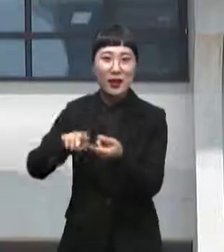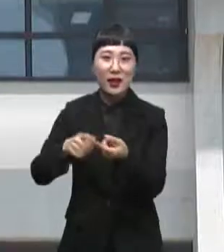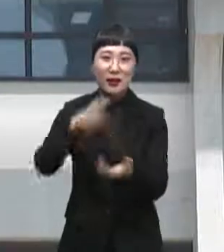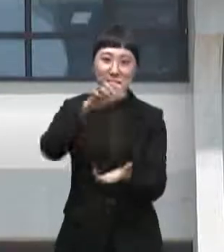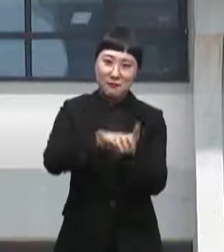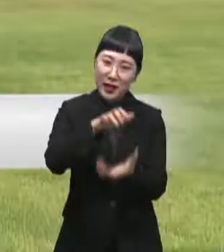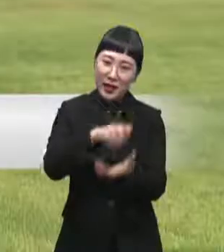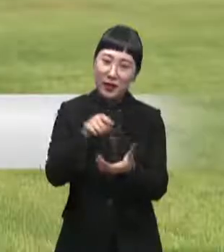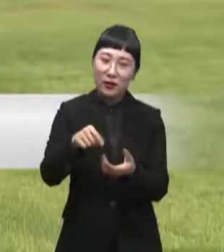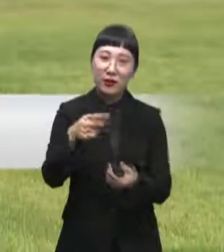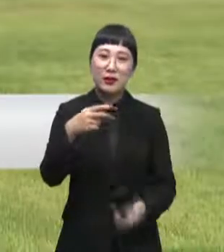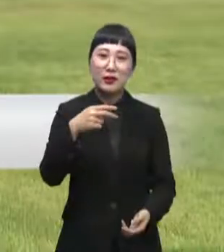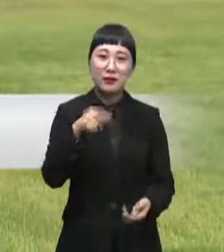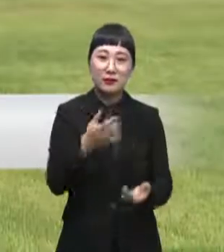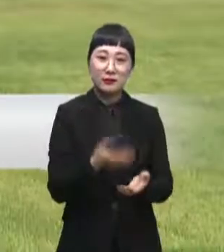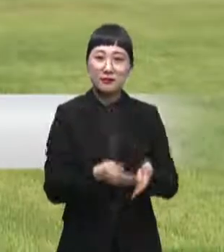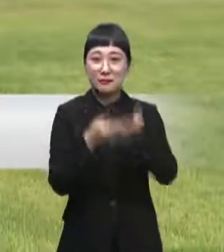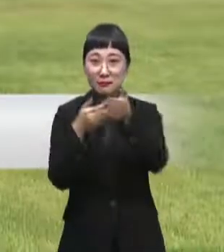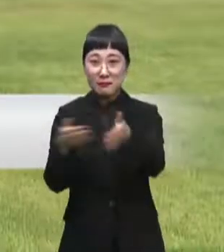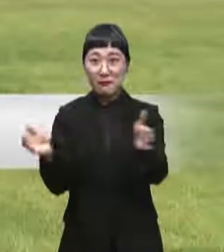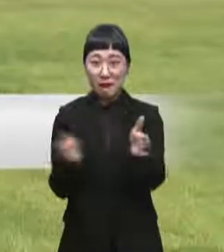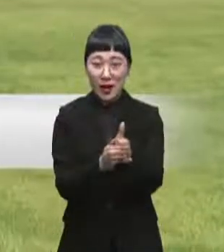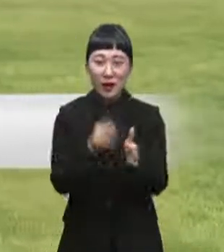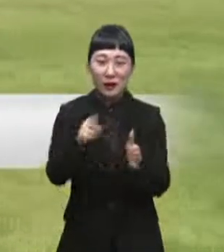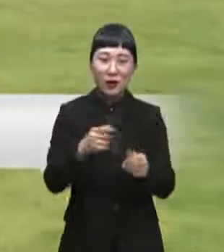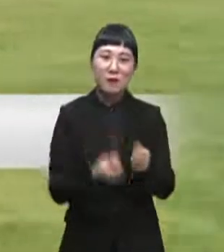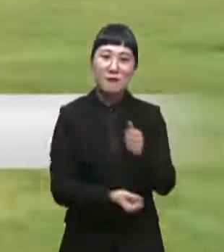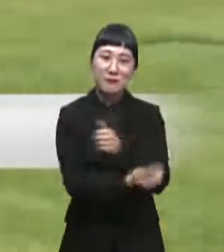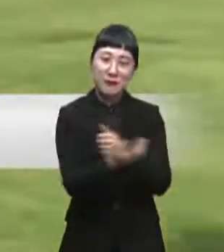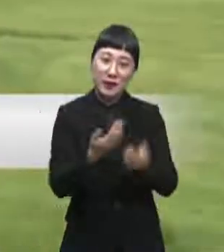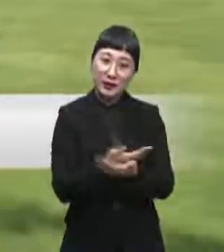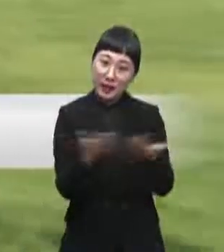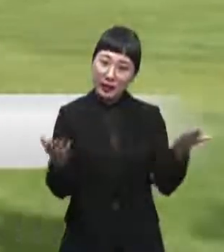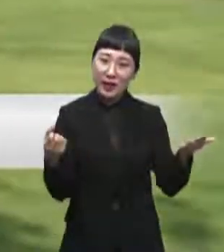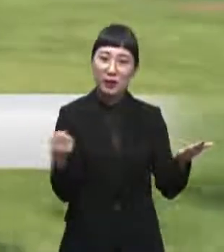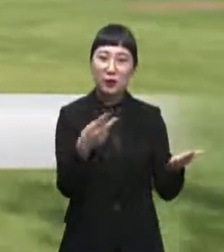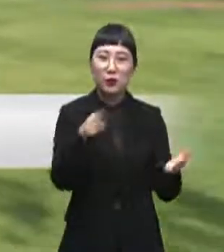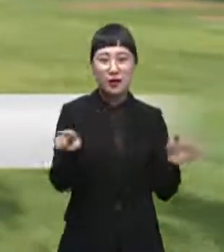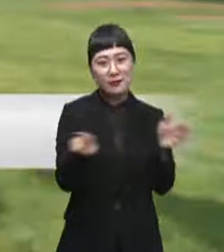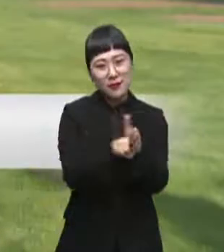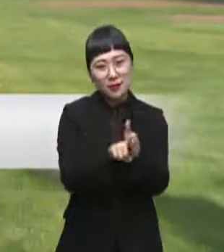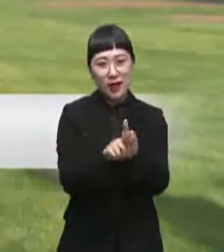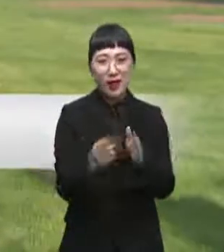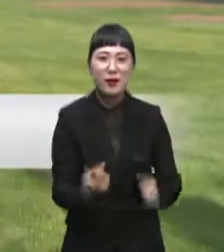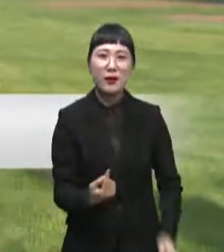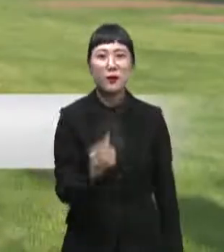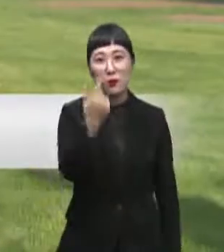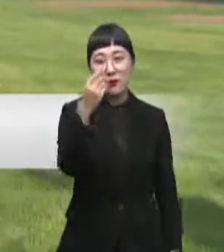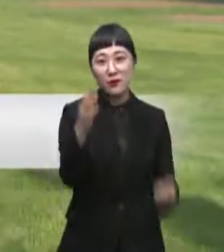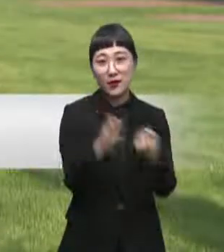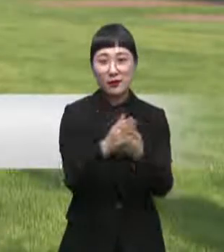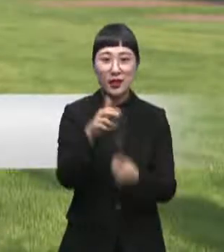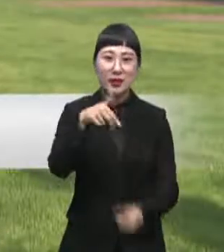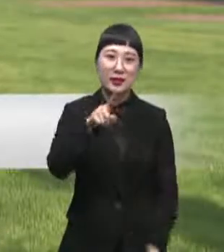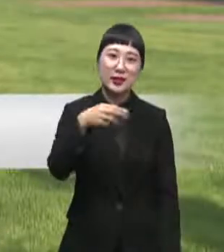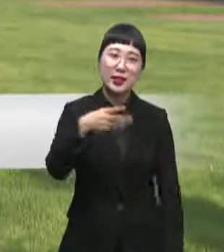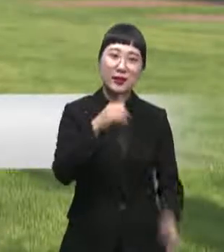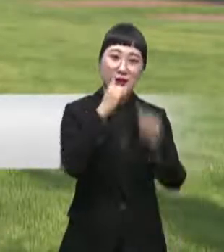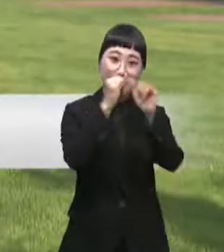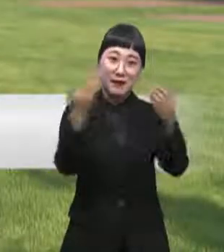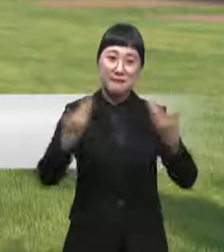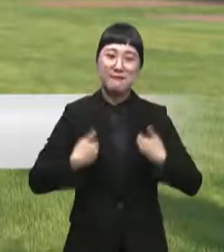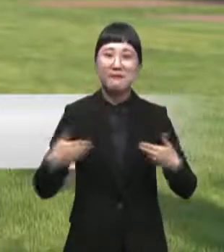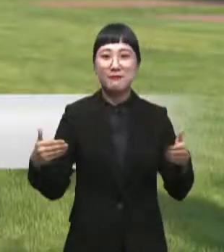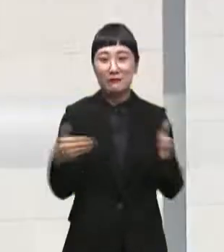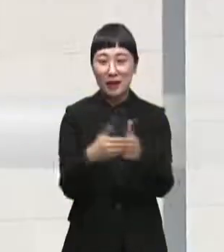제출했습니다 이 사례는 확산 가능성 과 자료의 신뢰성 등을 높이 평가받아 장려상을 수상하게 됐습니다